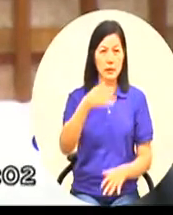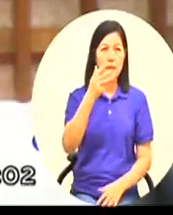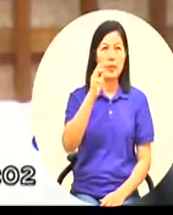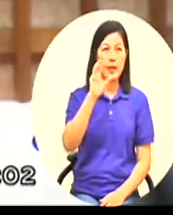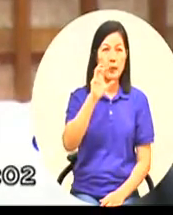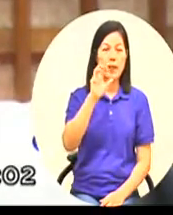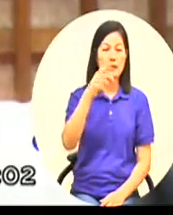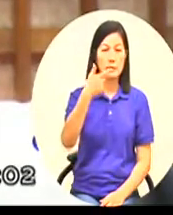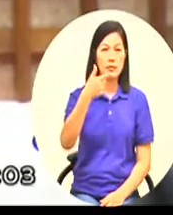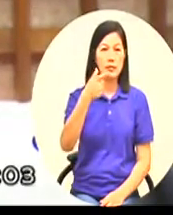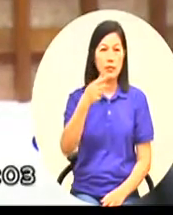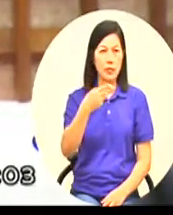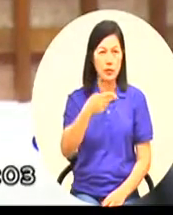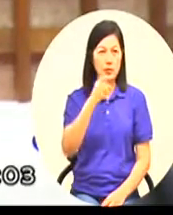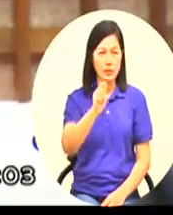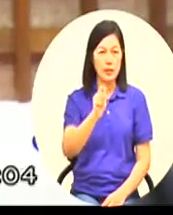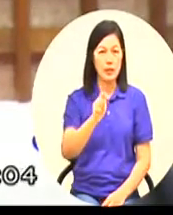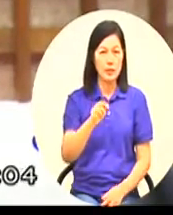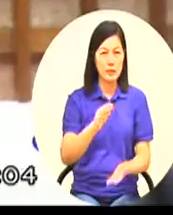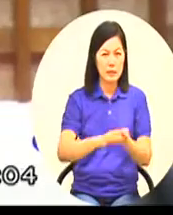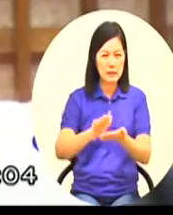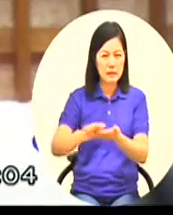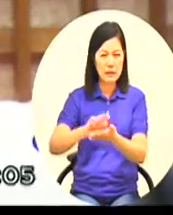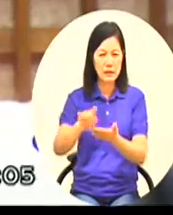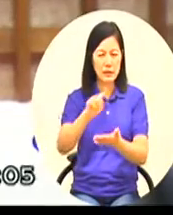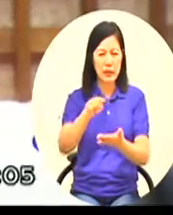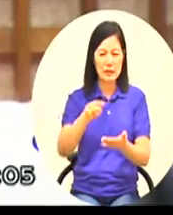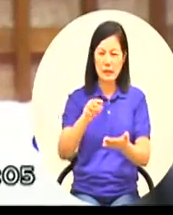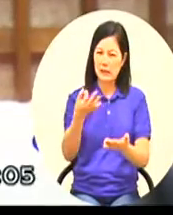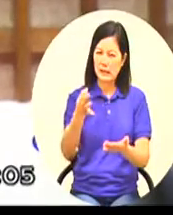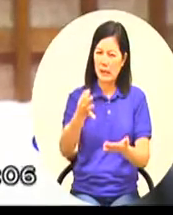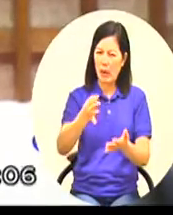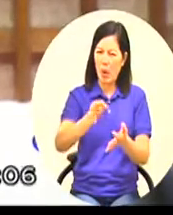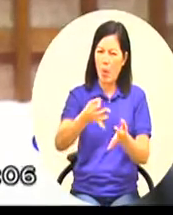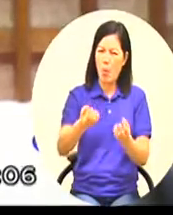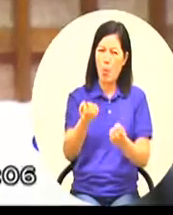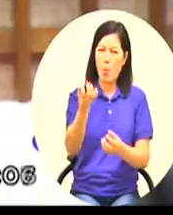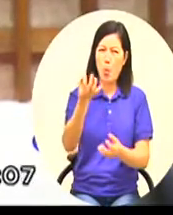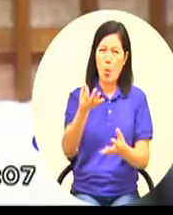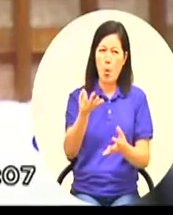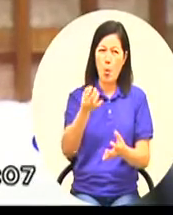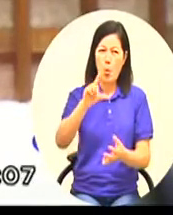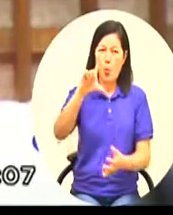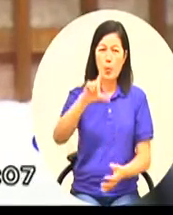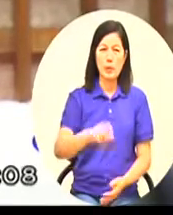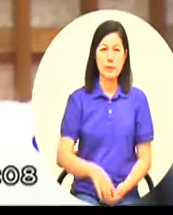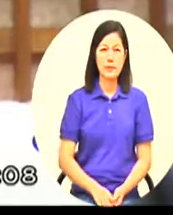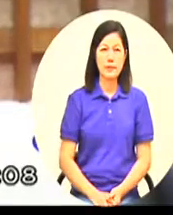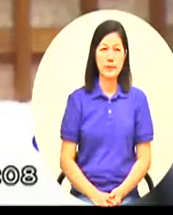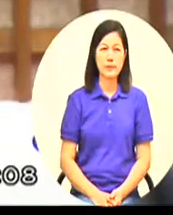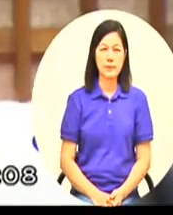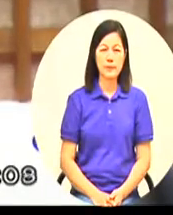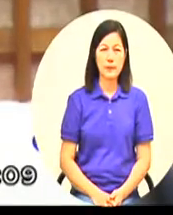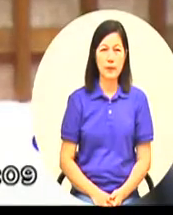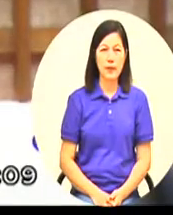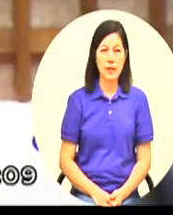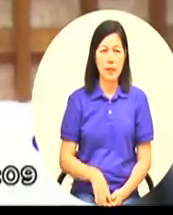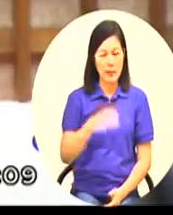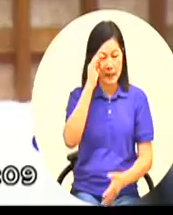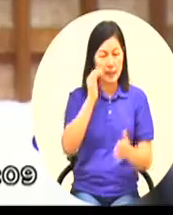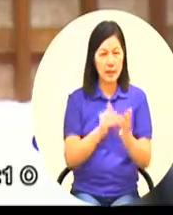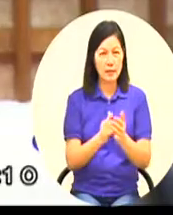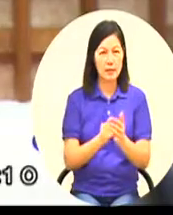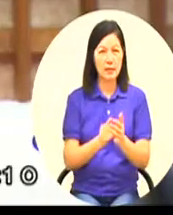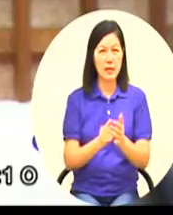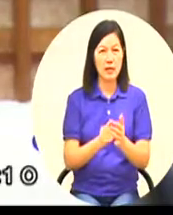些清出来是一个天价。那我相对的，局长，我们可以看到部校的那个重金